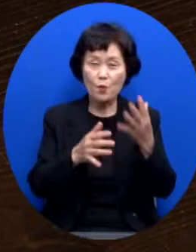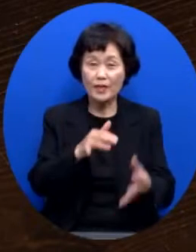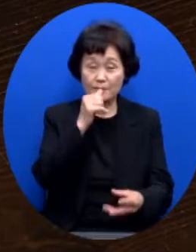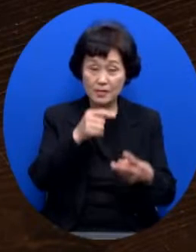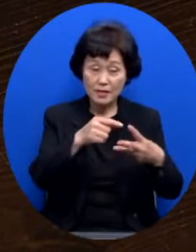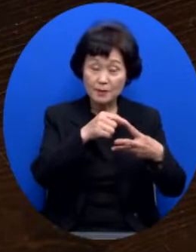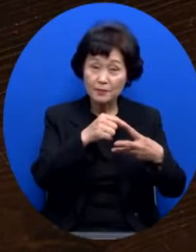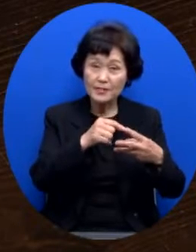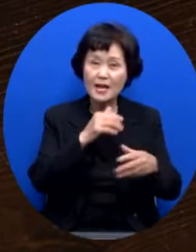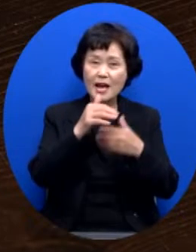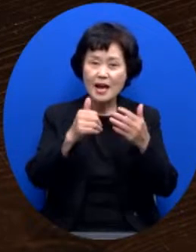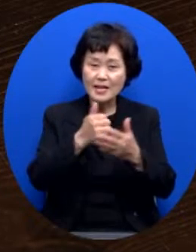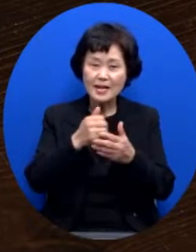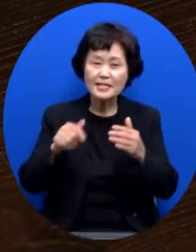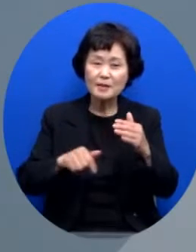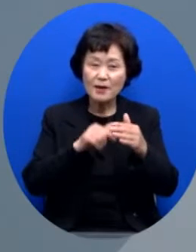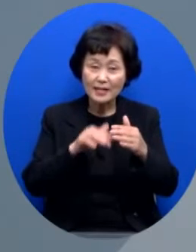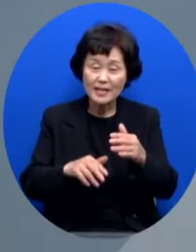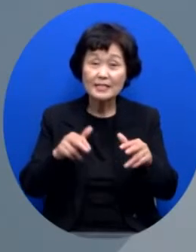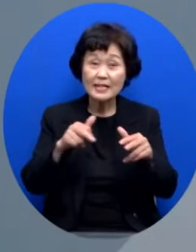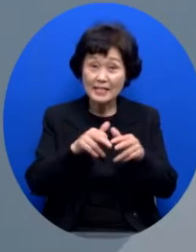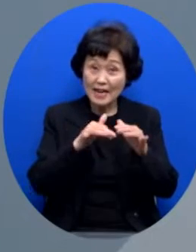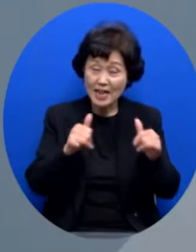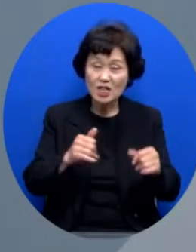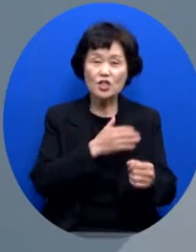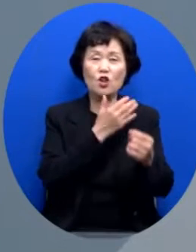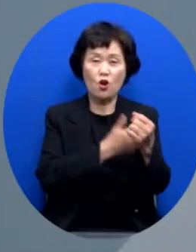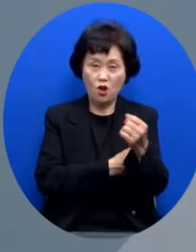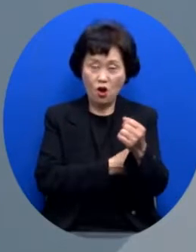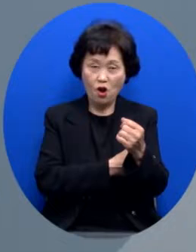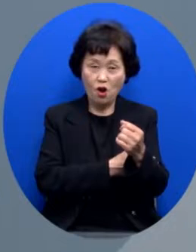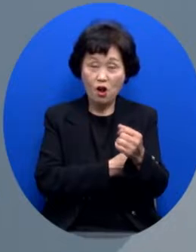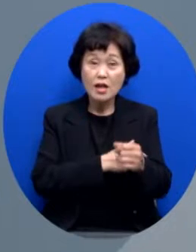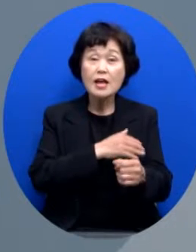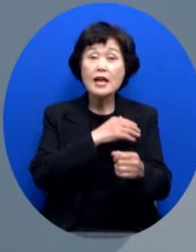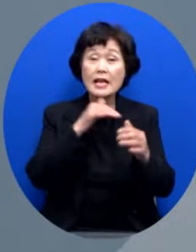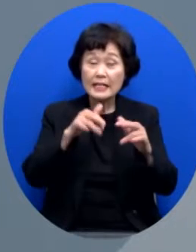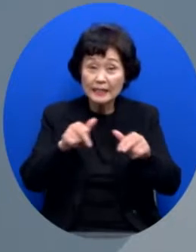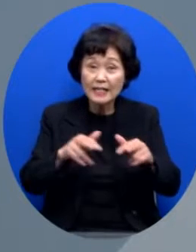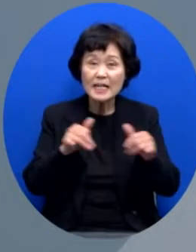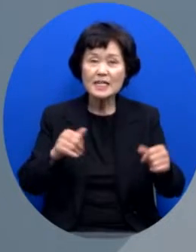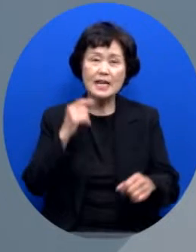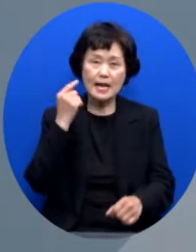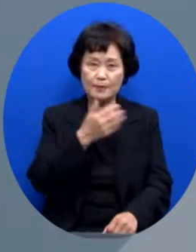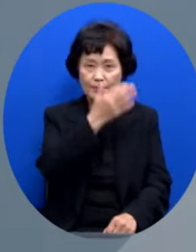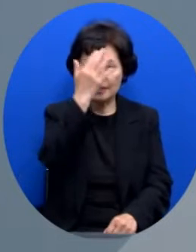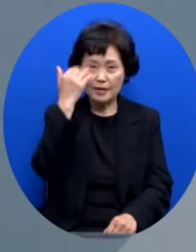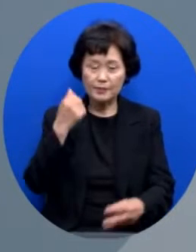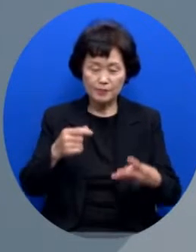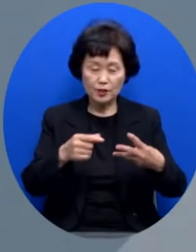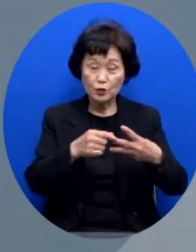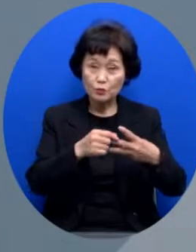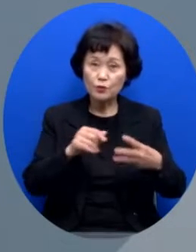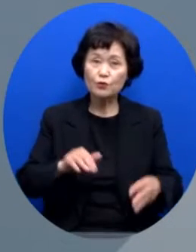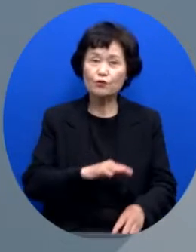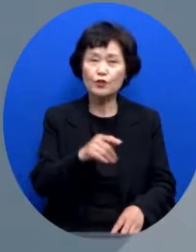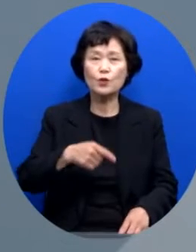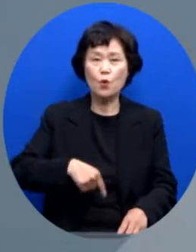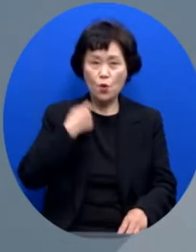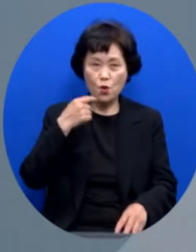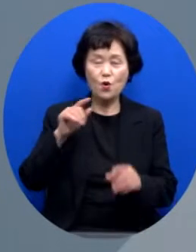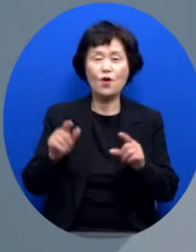안에서 장애인은 능력입니다. 장애인은 아름답습니다. 두 번째는 우리는 홀로 삶을